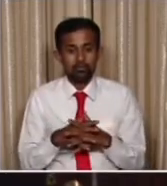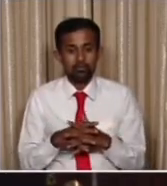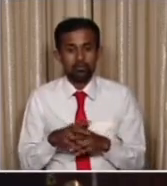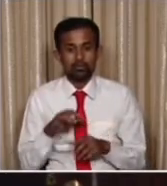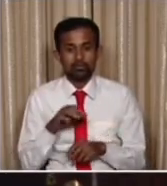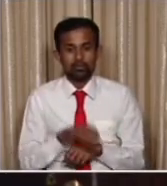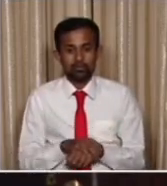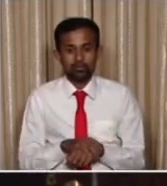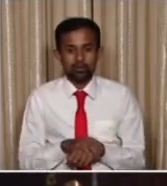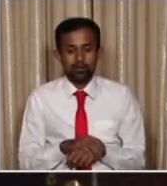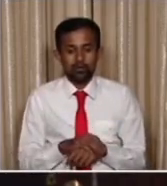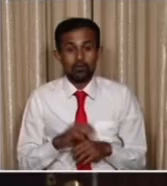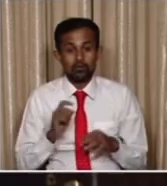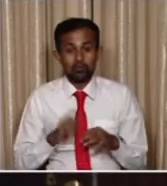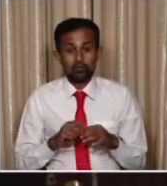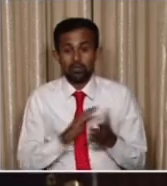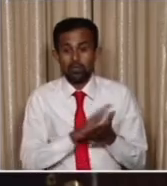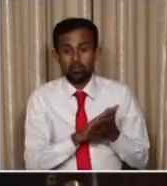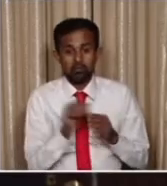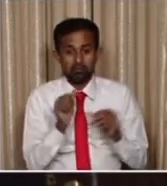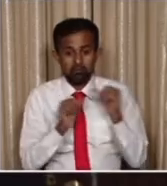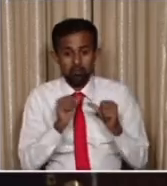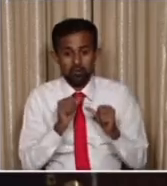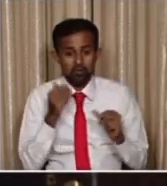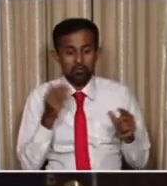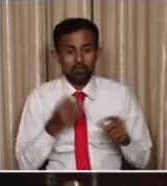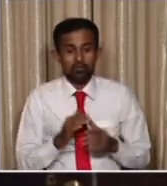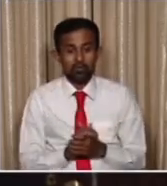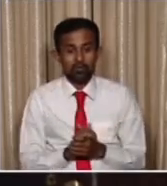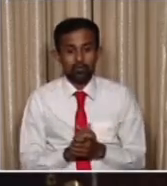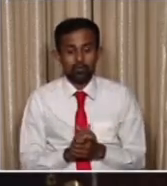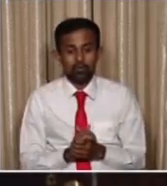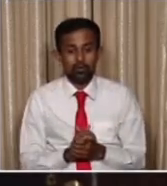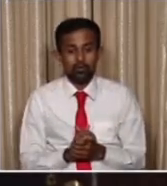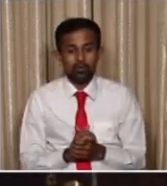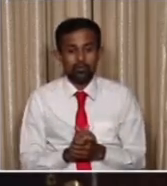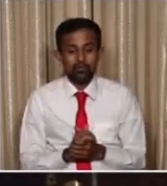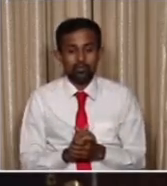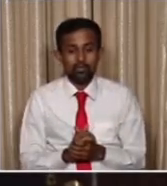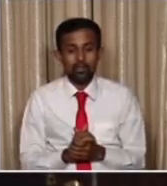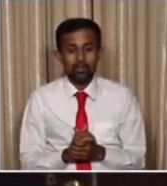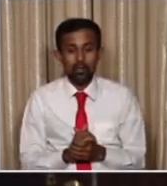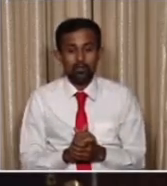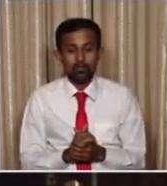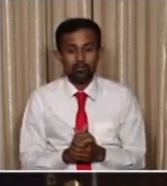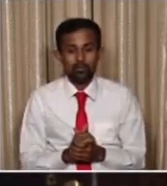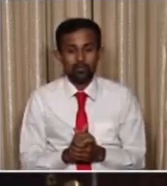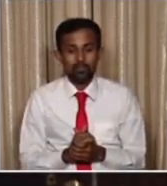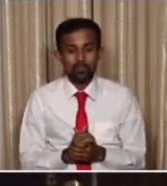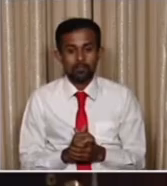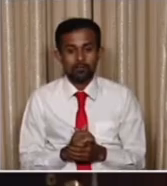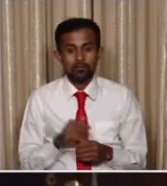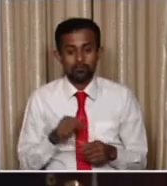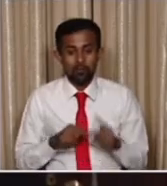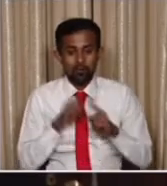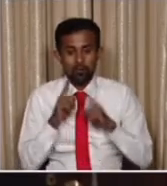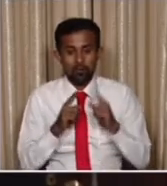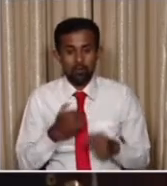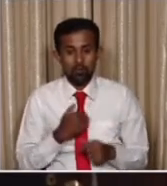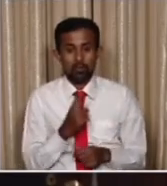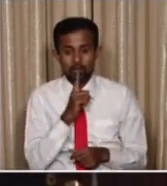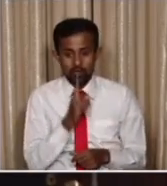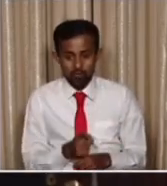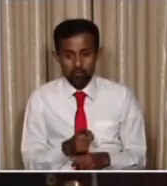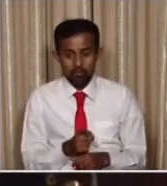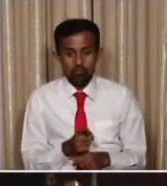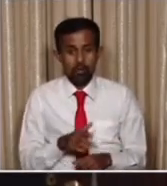ගෙන ගියා මේ ප්‍රශ්නේ හිම නිමර ලොබින් කියලා ඖෂධය පිළිබඳ කාරණාව. සභාපතිතුමනි මේ ඖෂධය ගැන කතා කරද්දී අපි කිව්වා